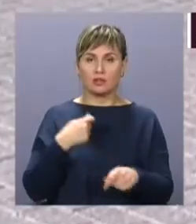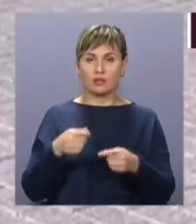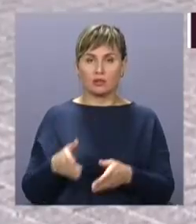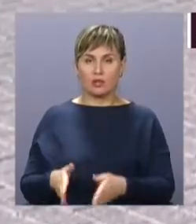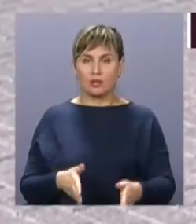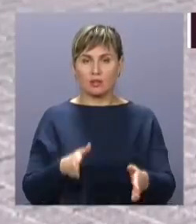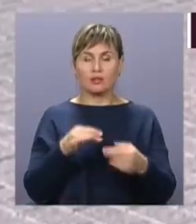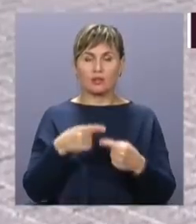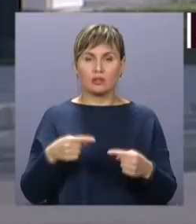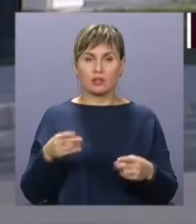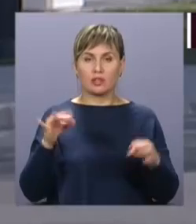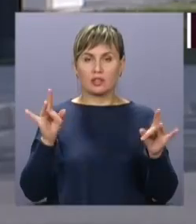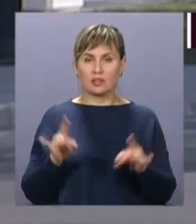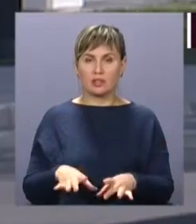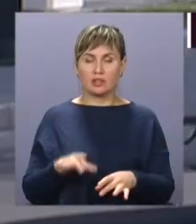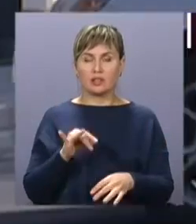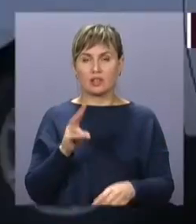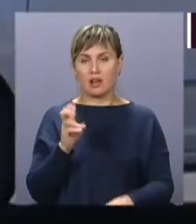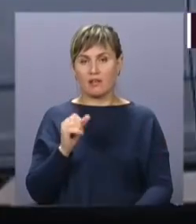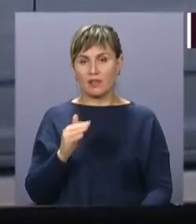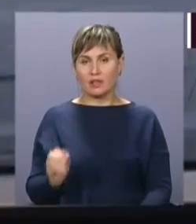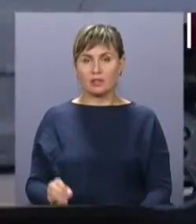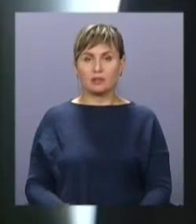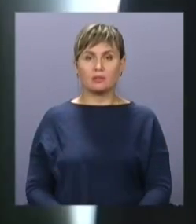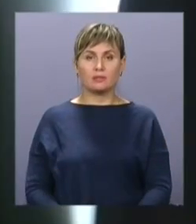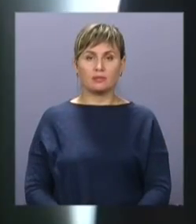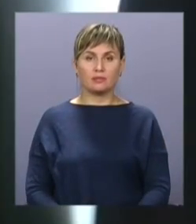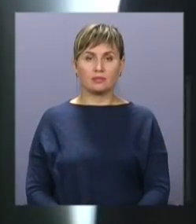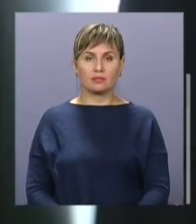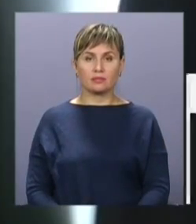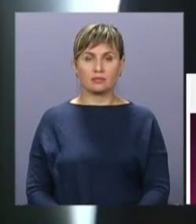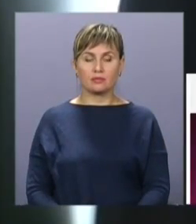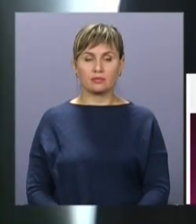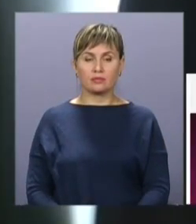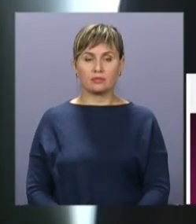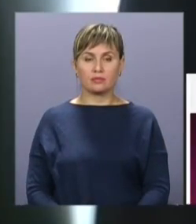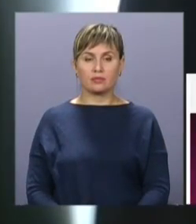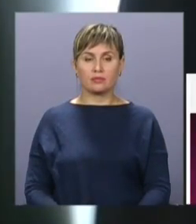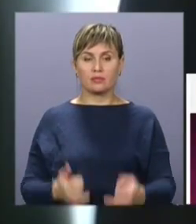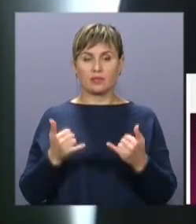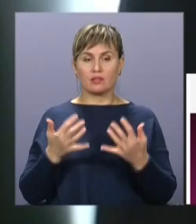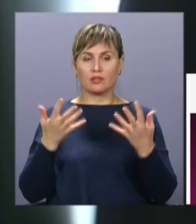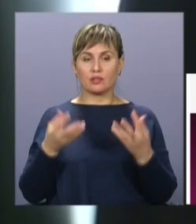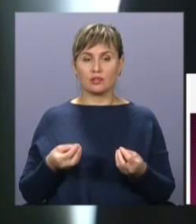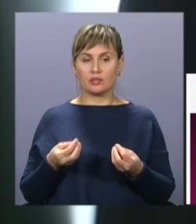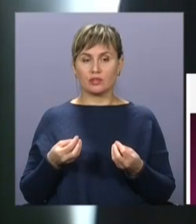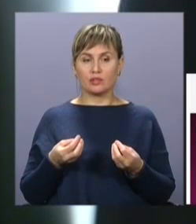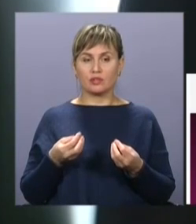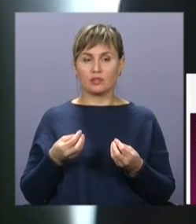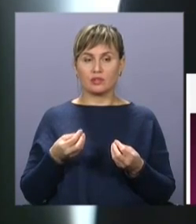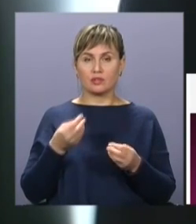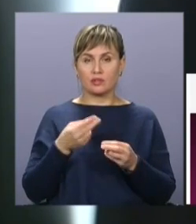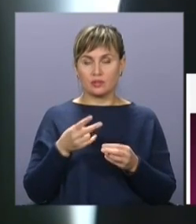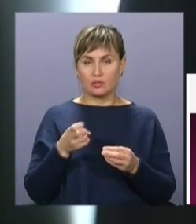целые полосы для ресторанов и кафе. Тренд, который имел на сегодняшний день в ритейле, поскольку